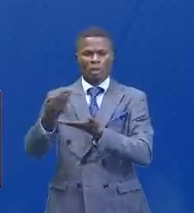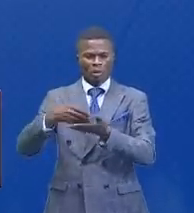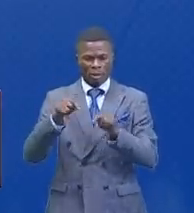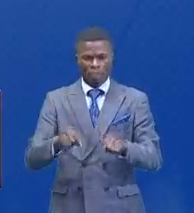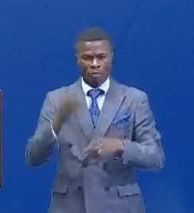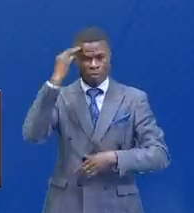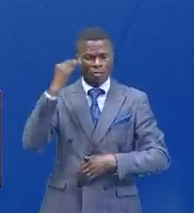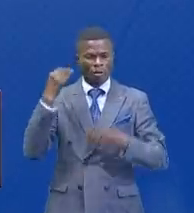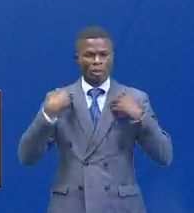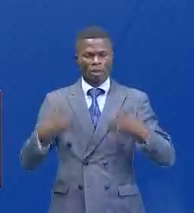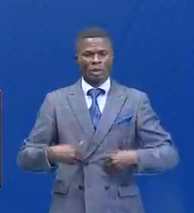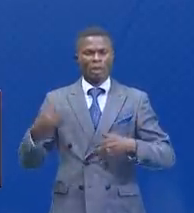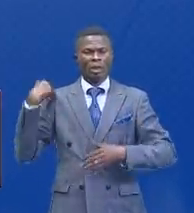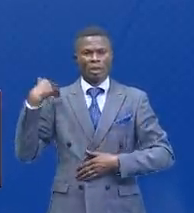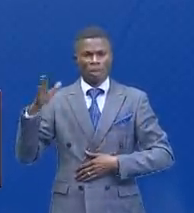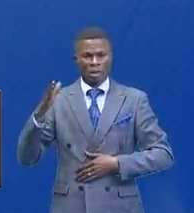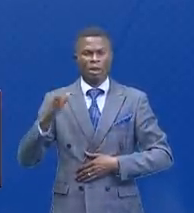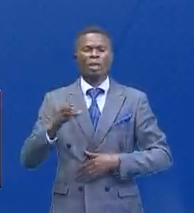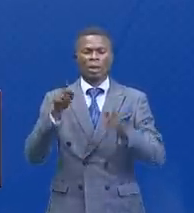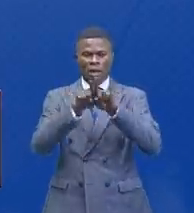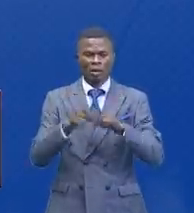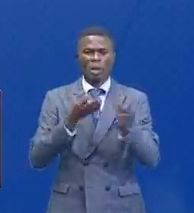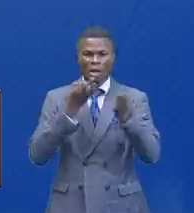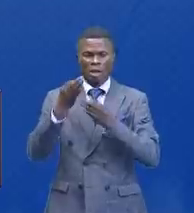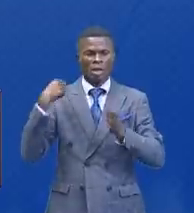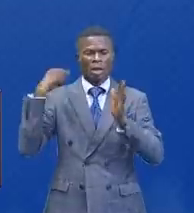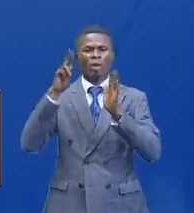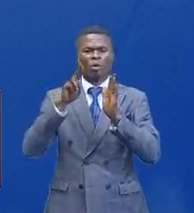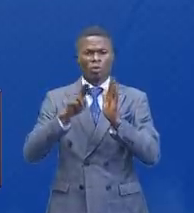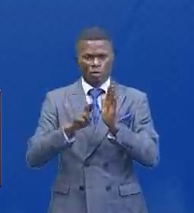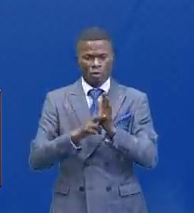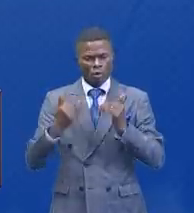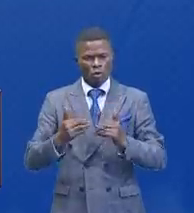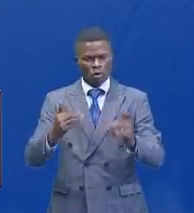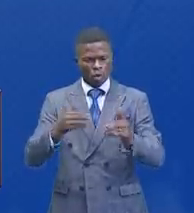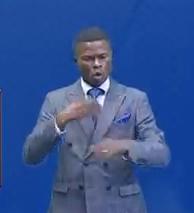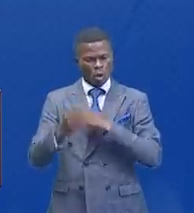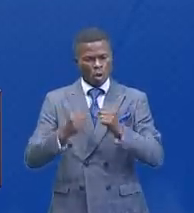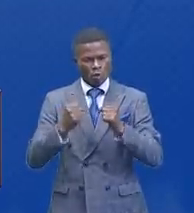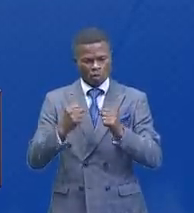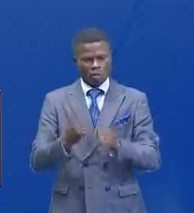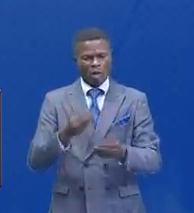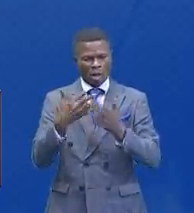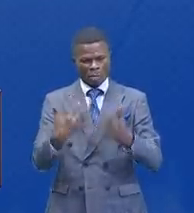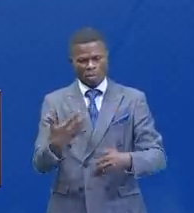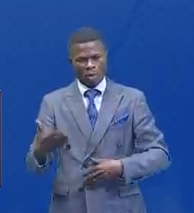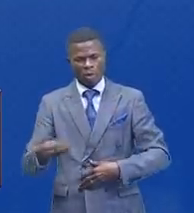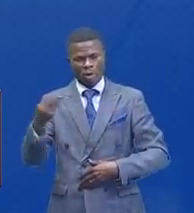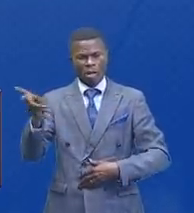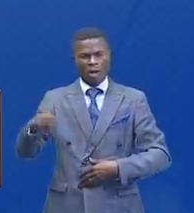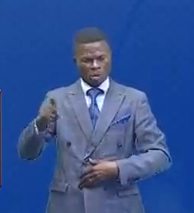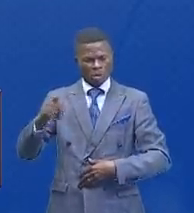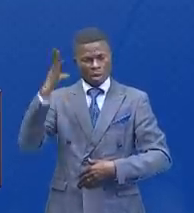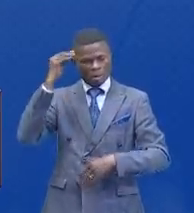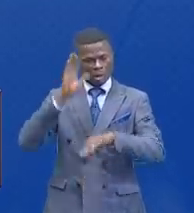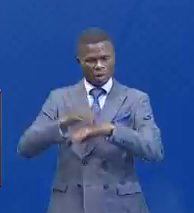Le ministre de la Santé publique a noté que le gouvernement poursuit ses efforts en équipement pour les provinces touchées